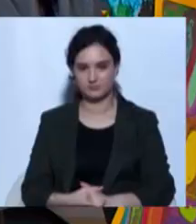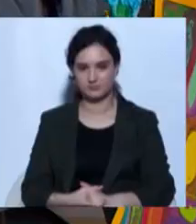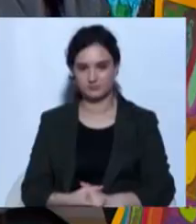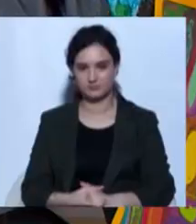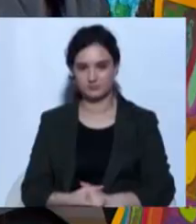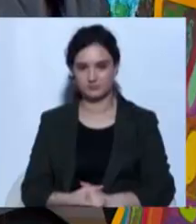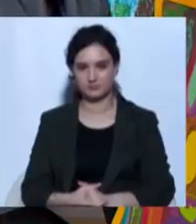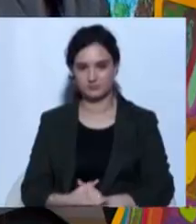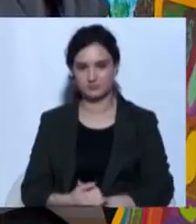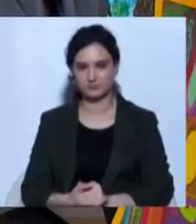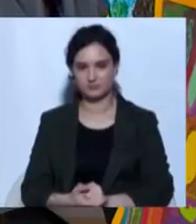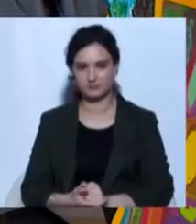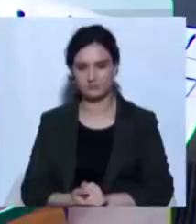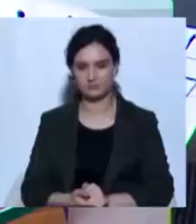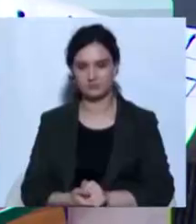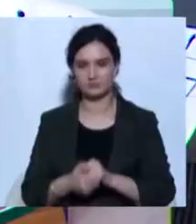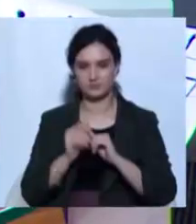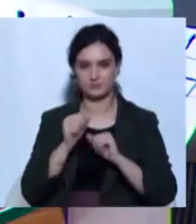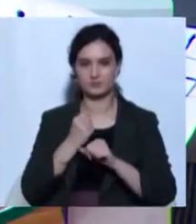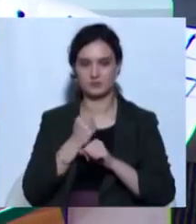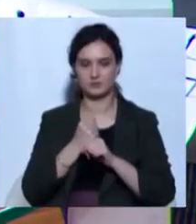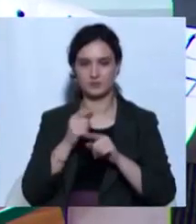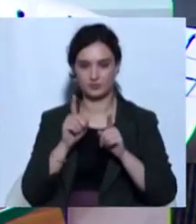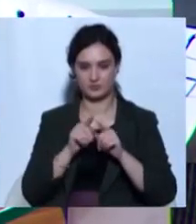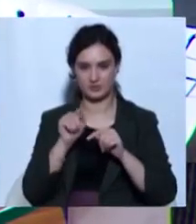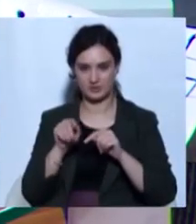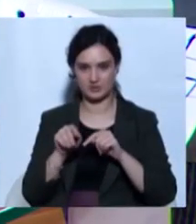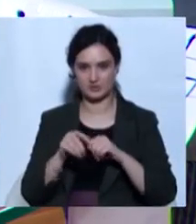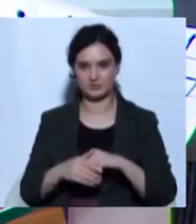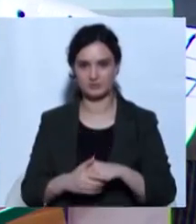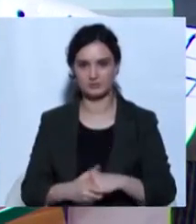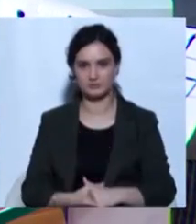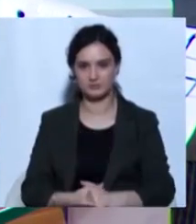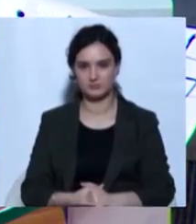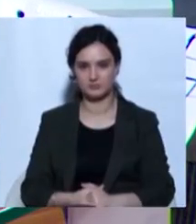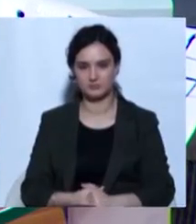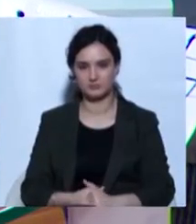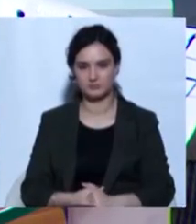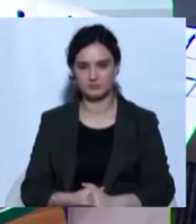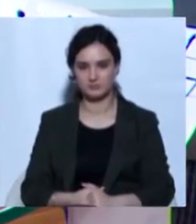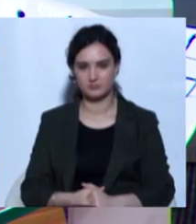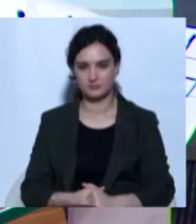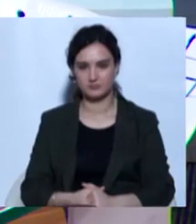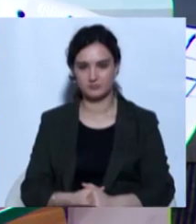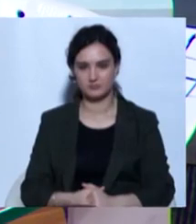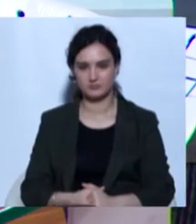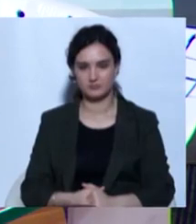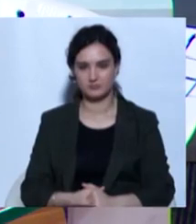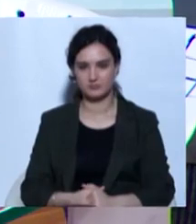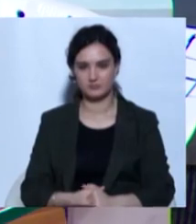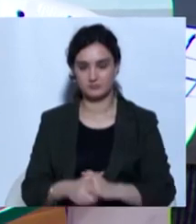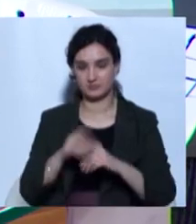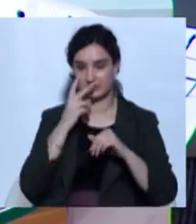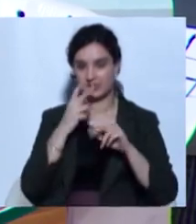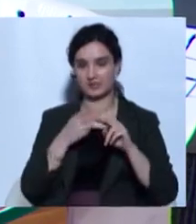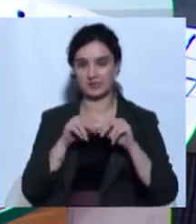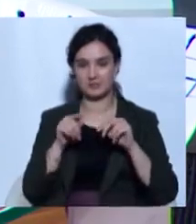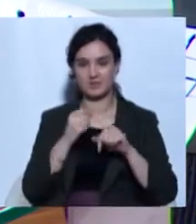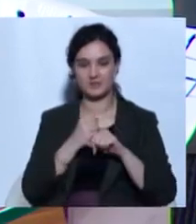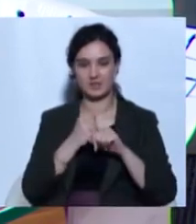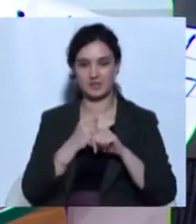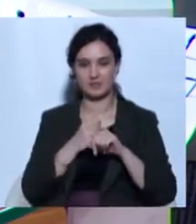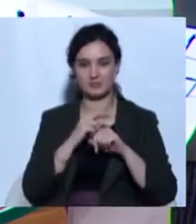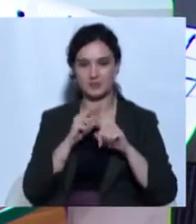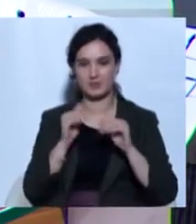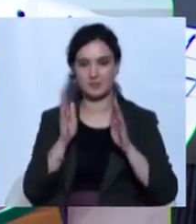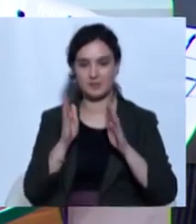შეგვიძლია გავაკეთოთ აი ესეც აქ. აი ესე. ნახეთ, ამას ესე ვაკეთებ და